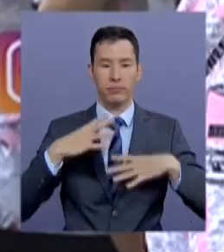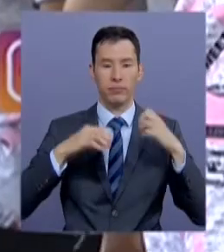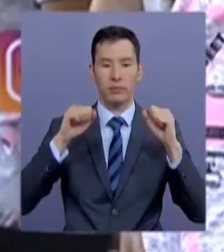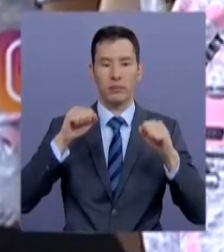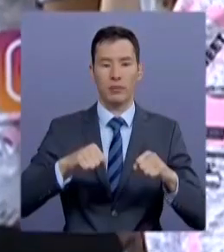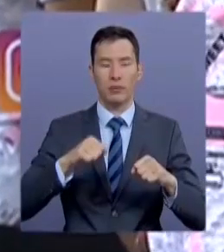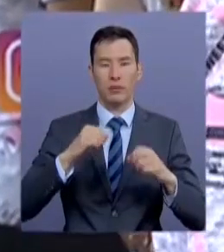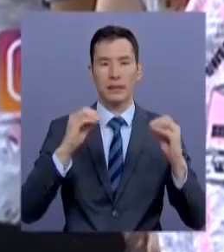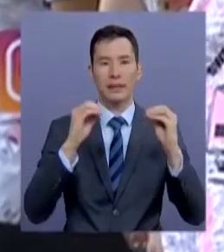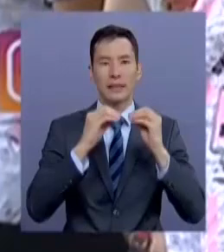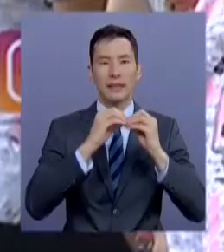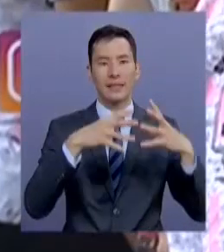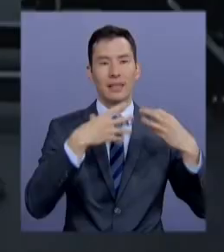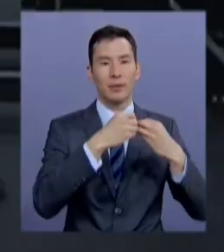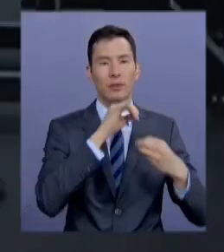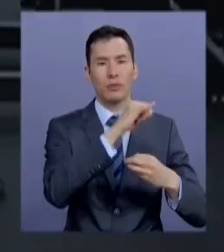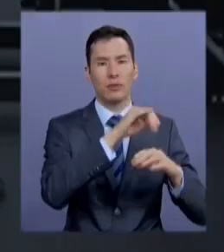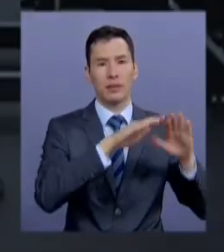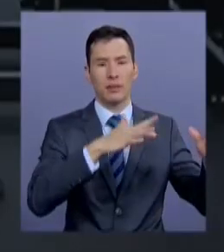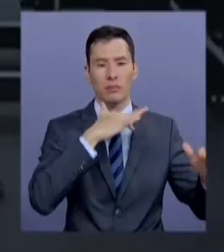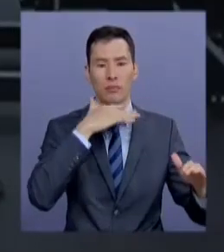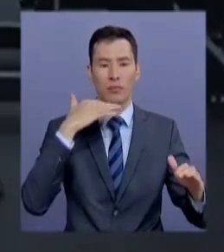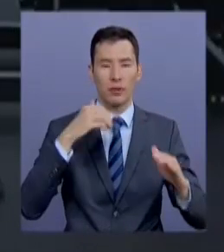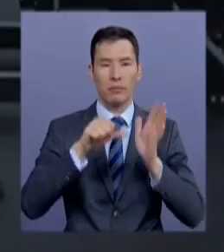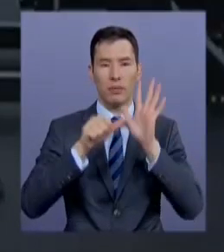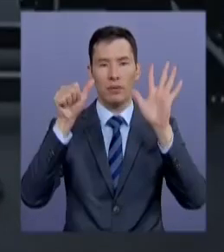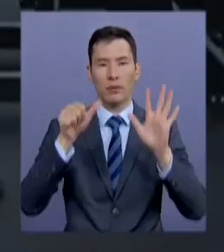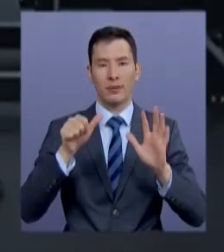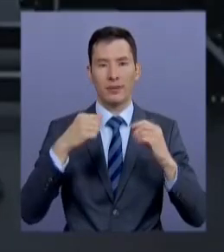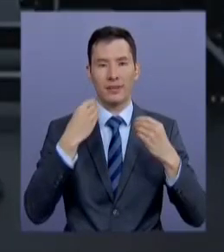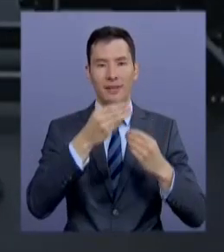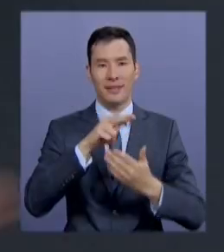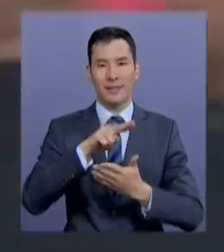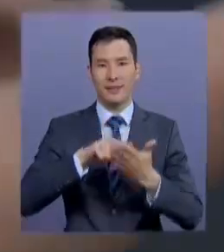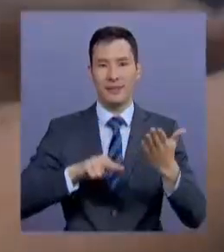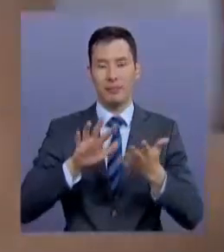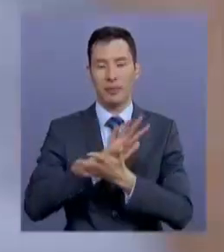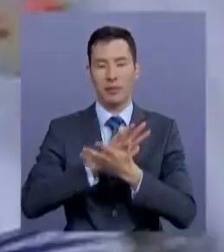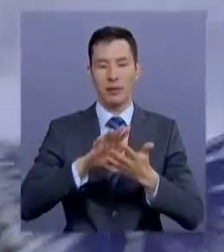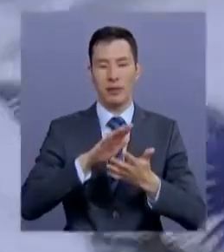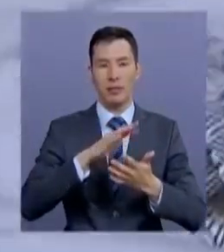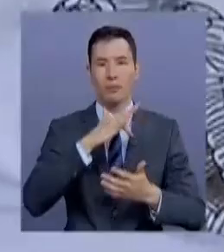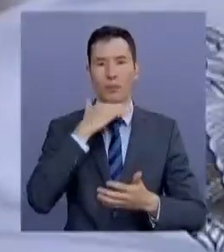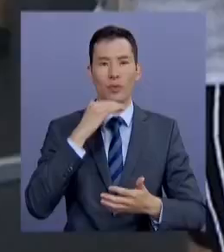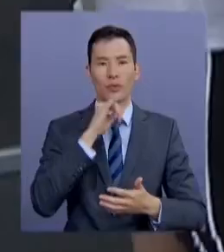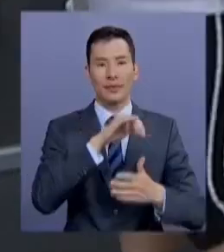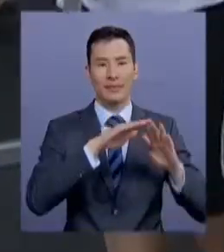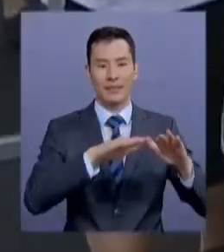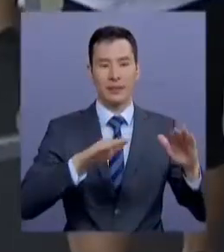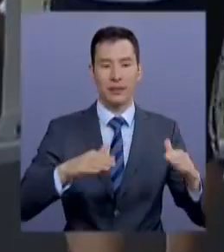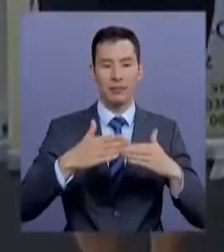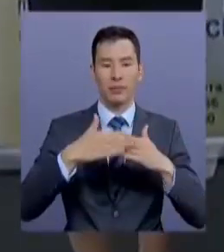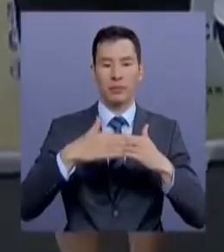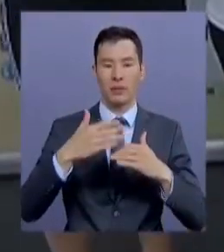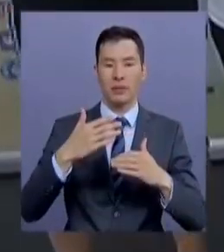10 көп балалы анаға жаттығу залына жарты жылдық сертификат табыстады. Бұдан былай, бала шағалы аналар аумағы 1000 шаршы